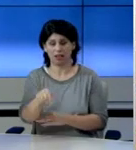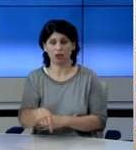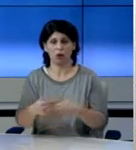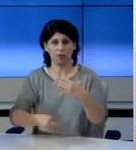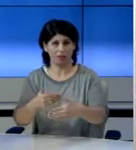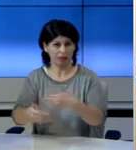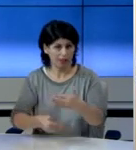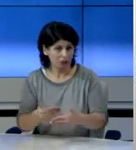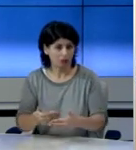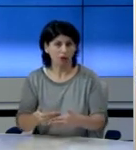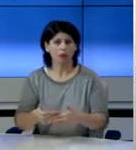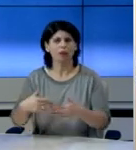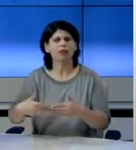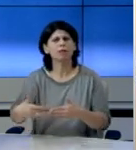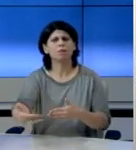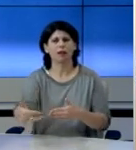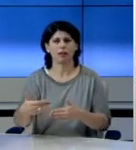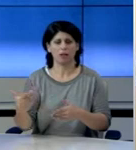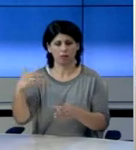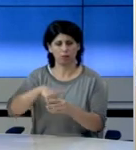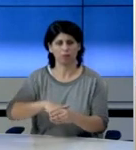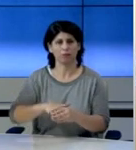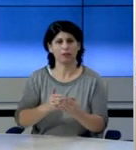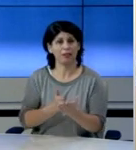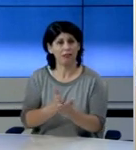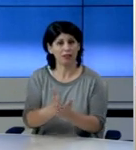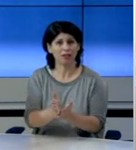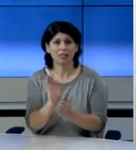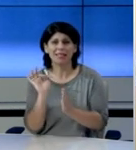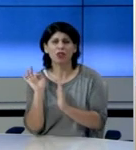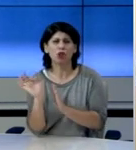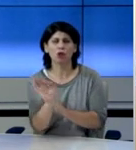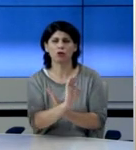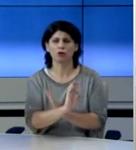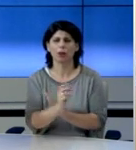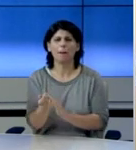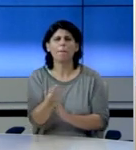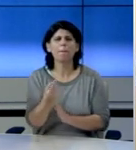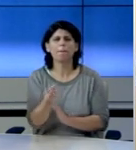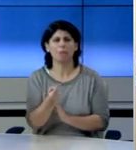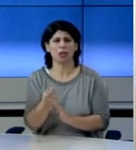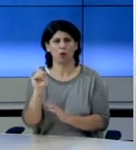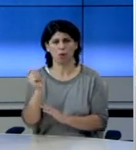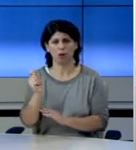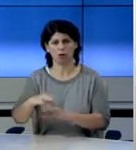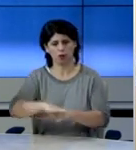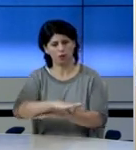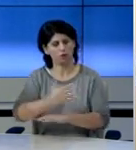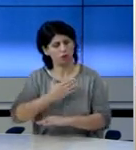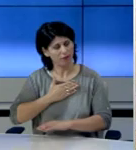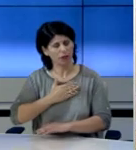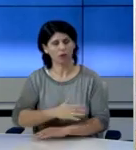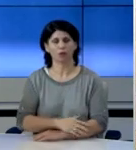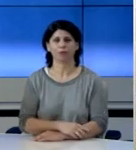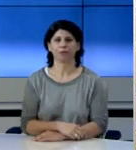διαδικασιών και στην περαιτέρω εμπλοκή της δικαιοσύνης σε τοξικούς μικροπολιτικούς σχεδιασμούς. Σας ευχαριστώ.